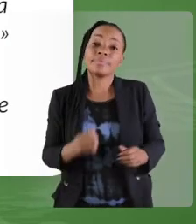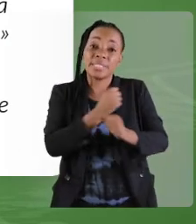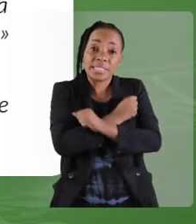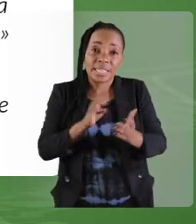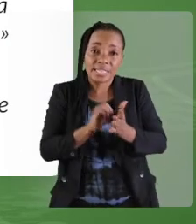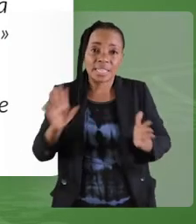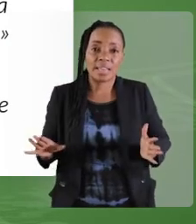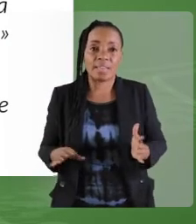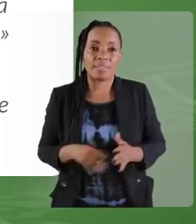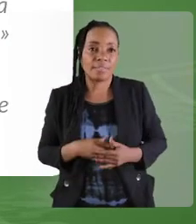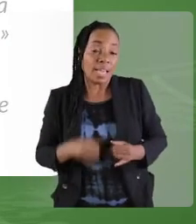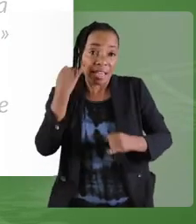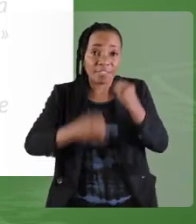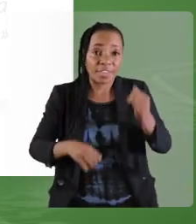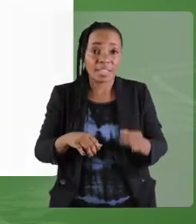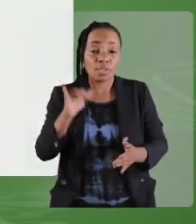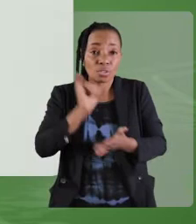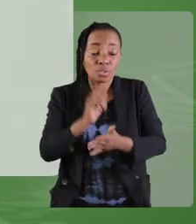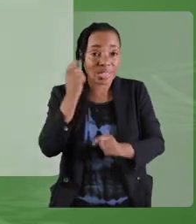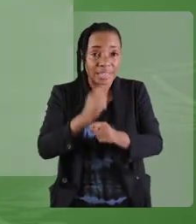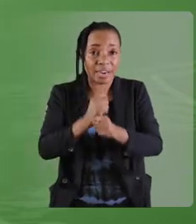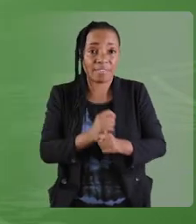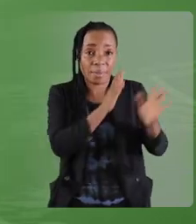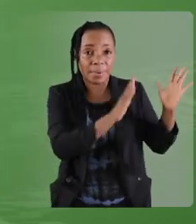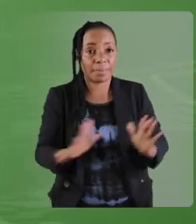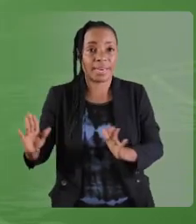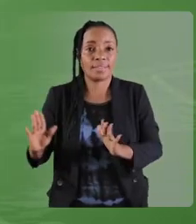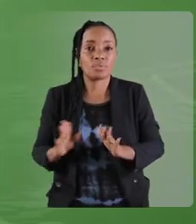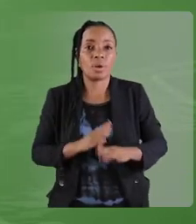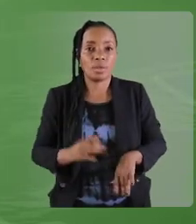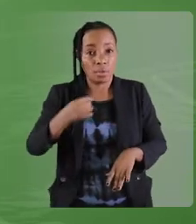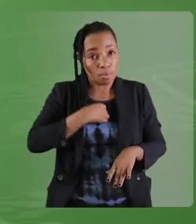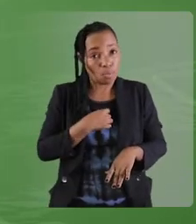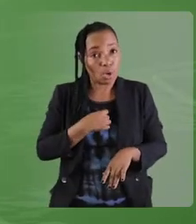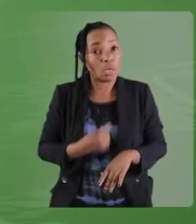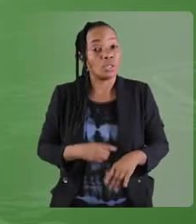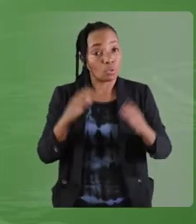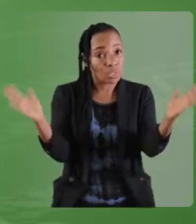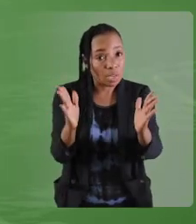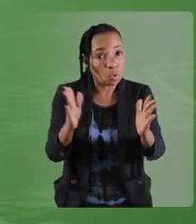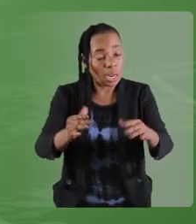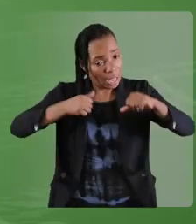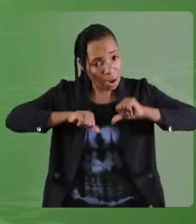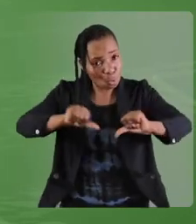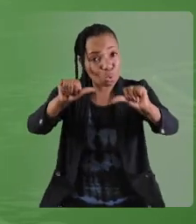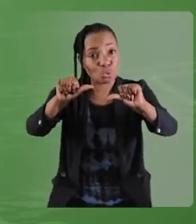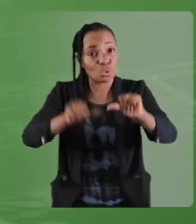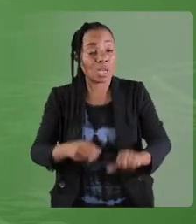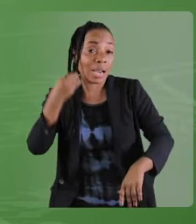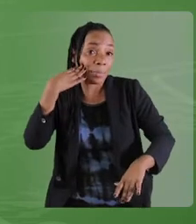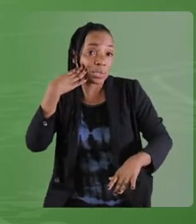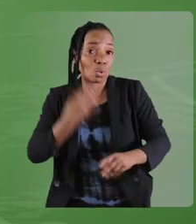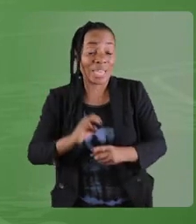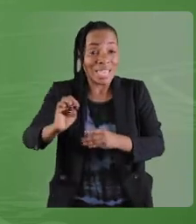au terme de ce travail préparatoire, nous vous invitons à poursuivre les activités, à